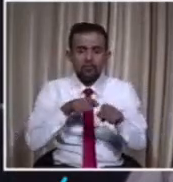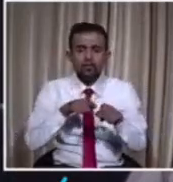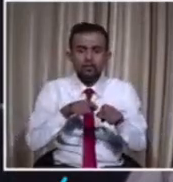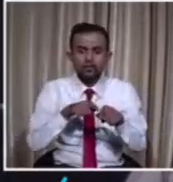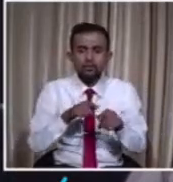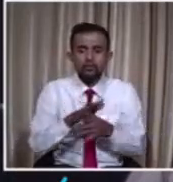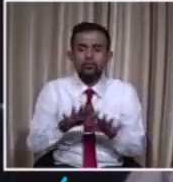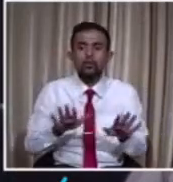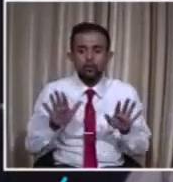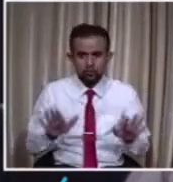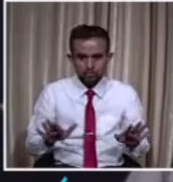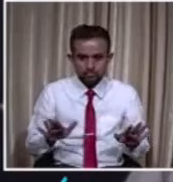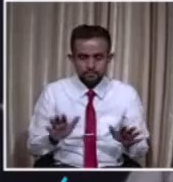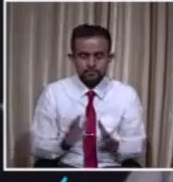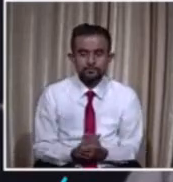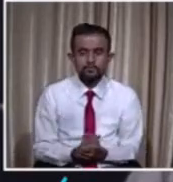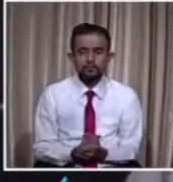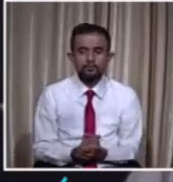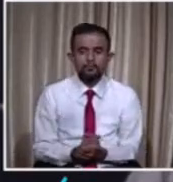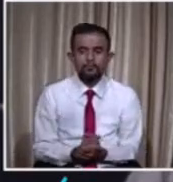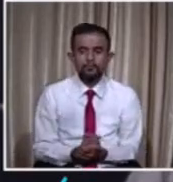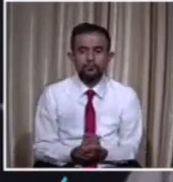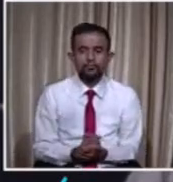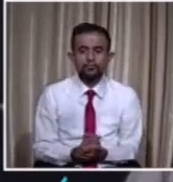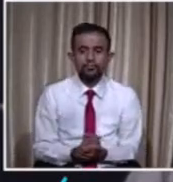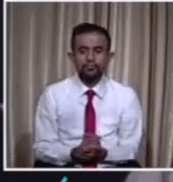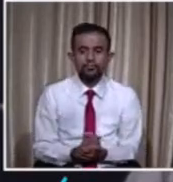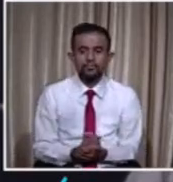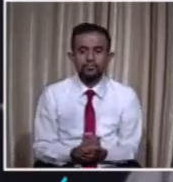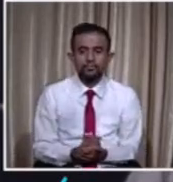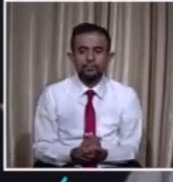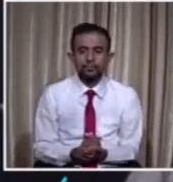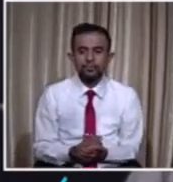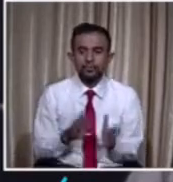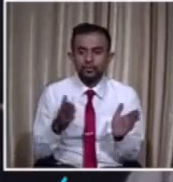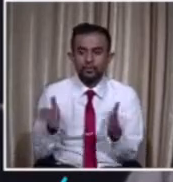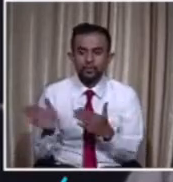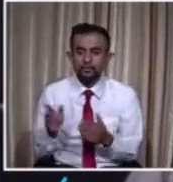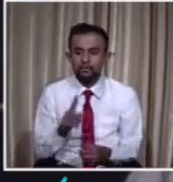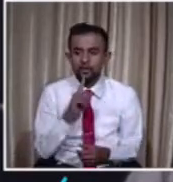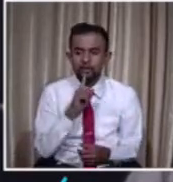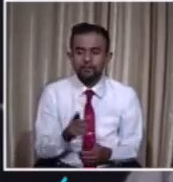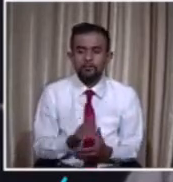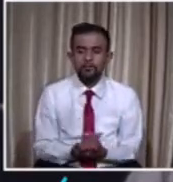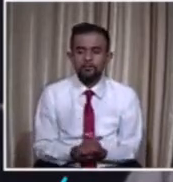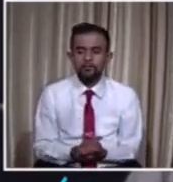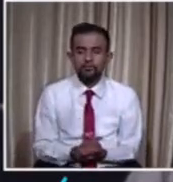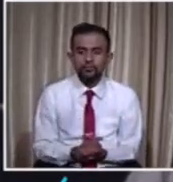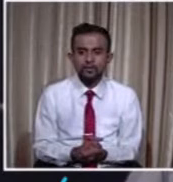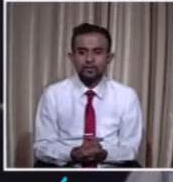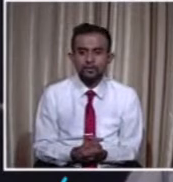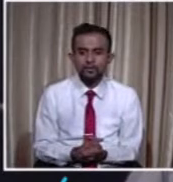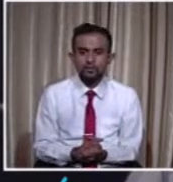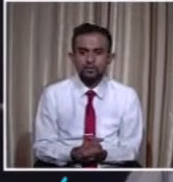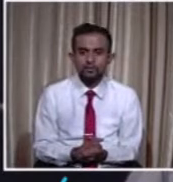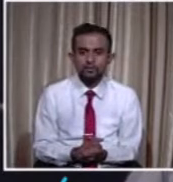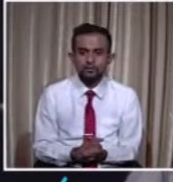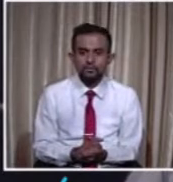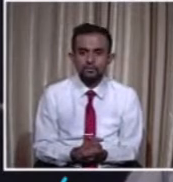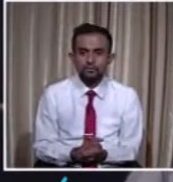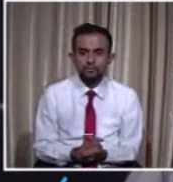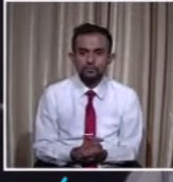ඒකට සූදානම් වෙන්න ඕනේ. දැන් ඊළඟට මම කියන්න ඕනේ මෙතෙන්දී එක්කෝ